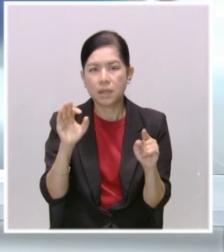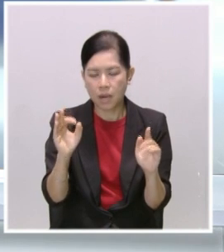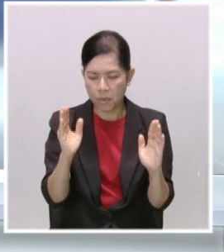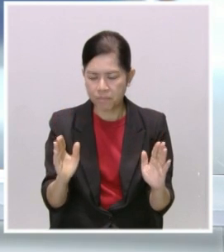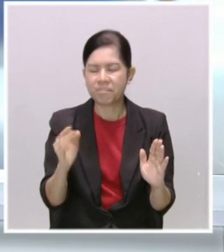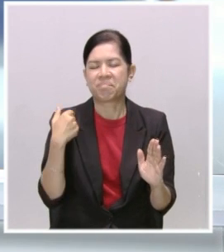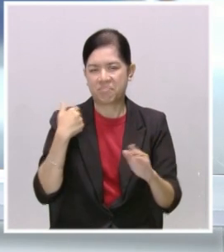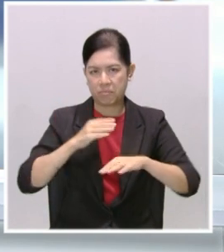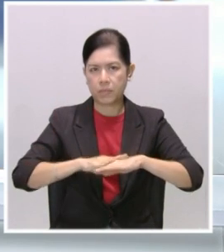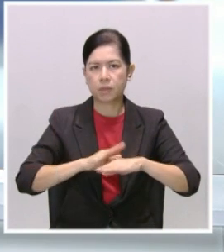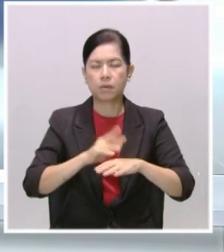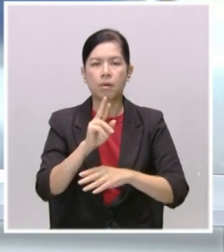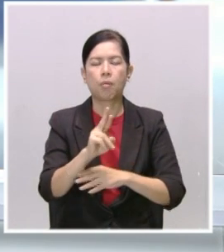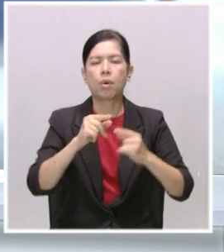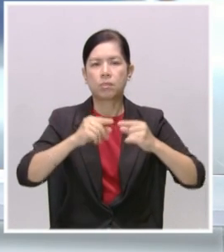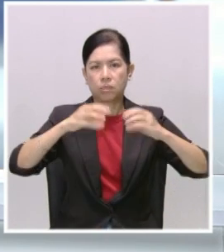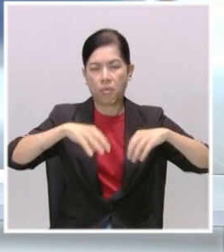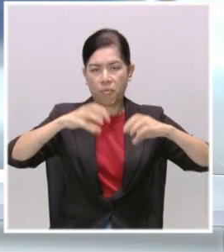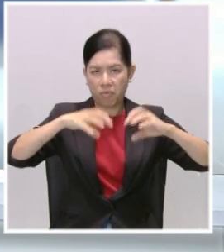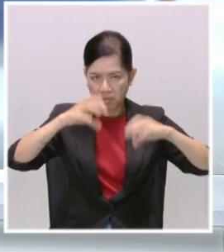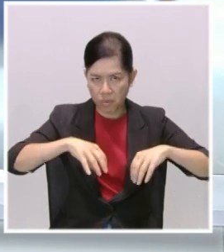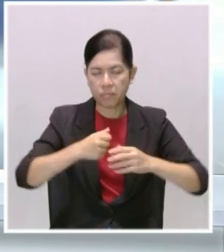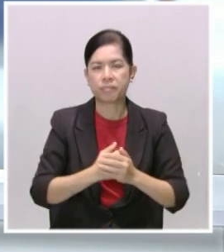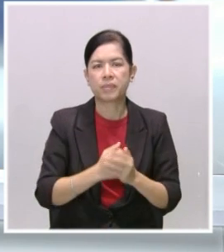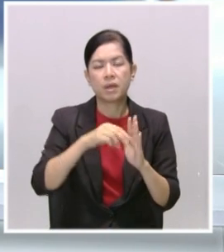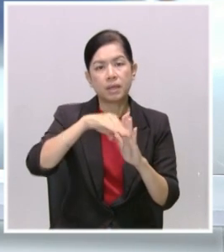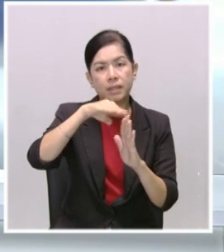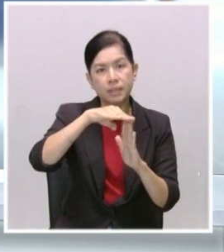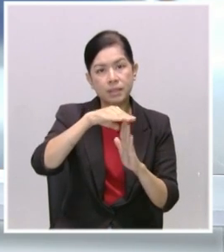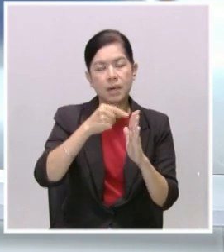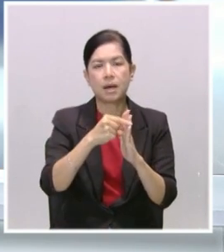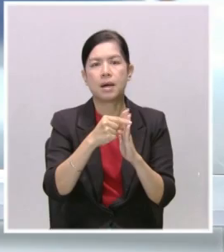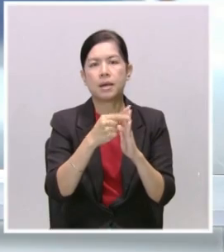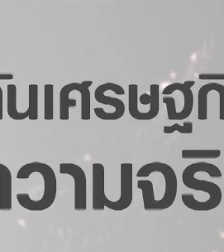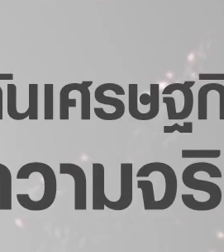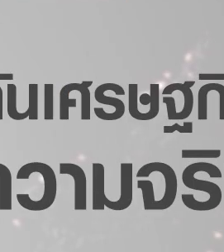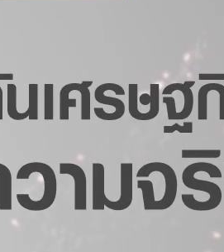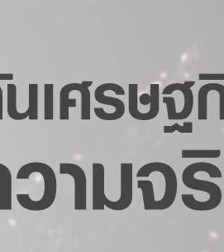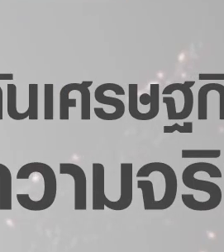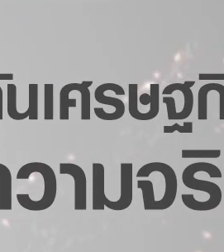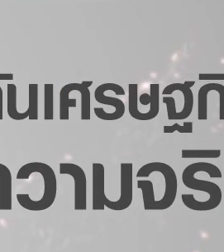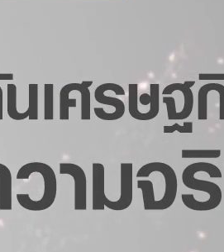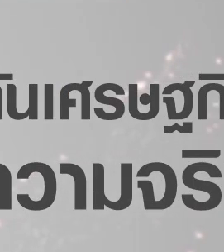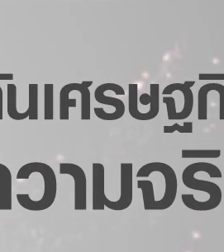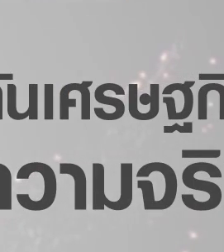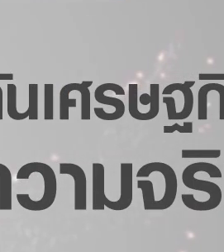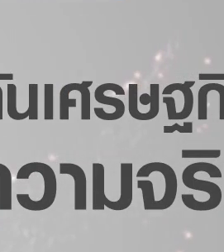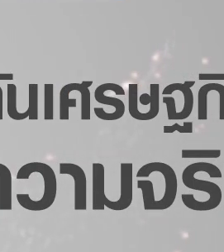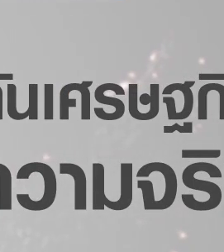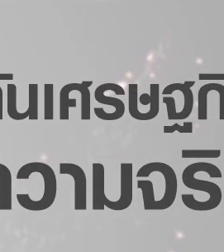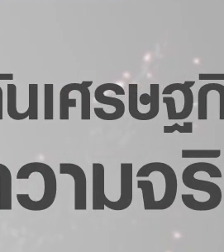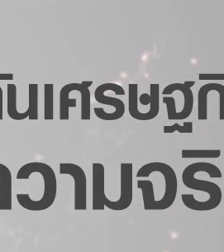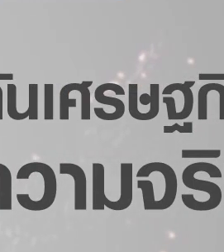าอีกค่ะสำหรับฝนนะคะแล้วกระทบเลยค่ะทั้งเหนืออีสานกลางใต้และตะวันออกด้วยค่ะ ขอบคุณที่ติดตามรับช